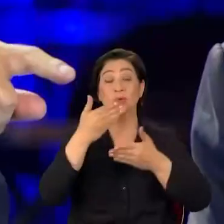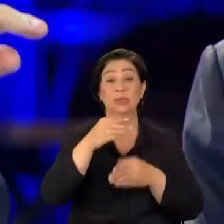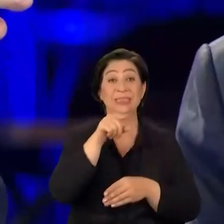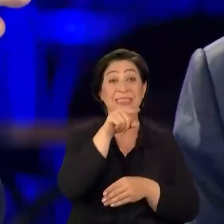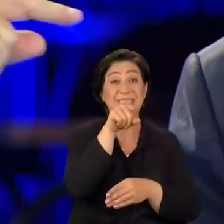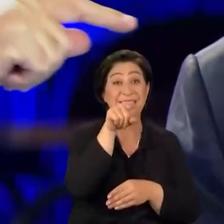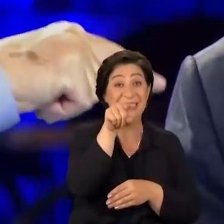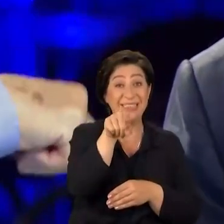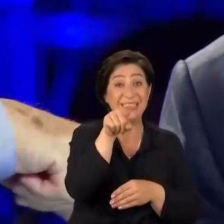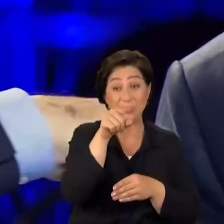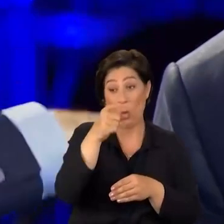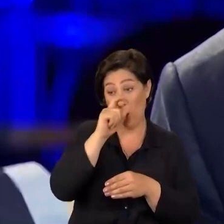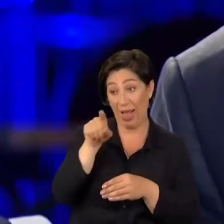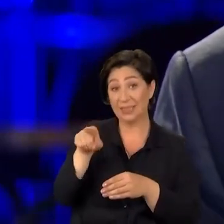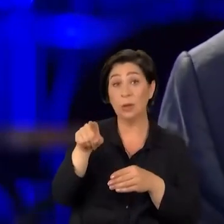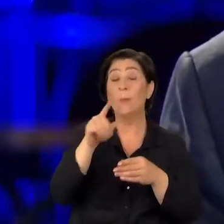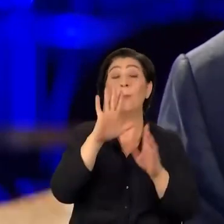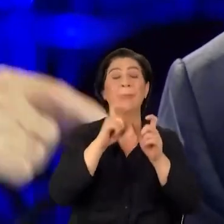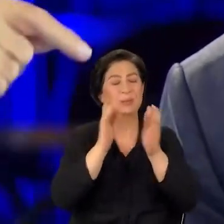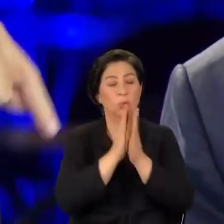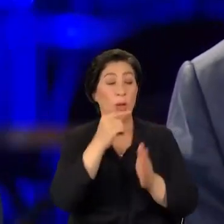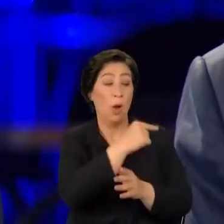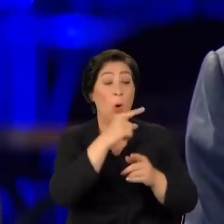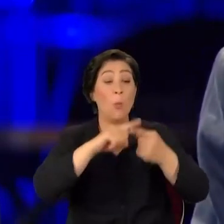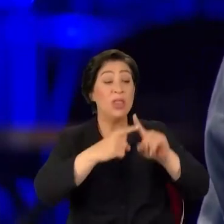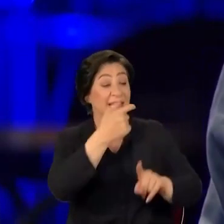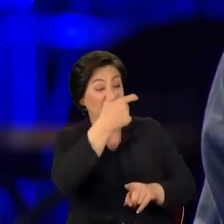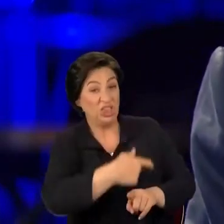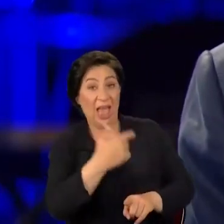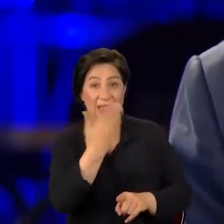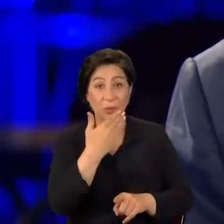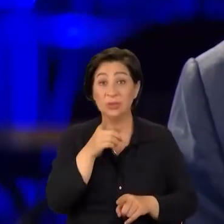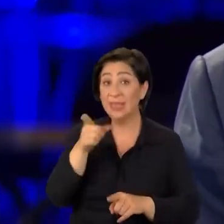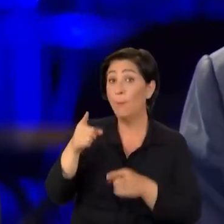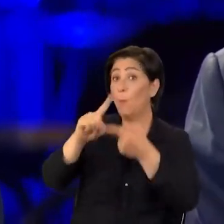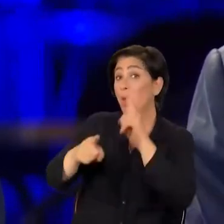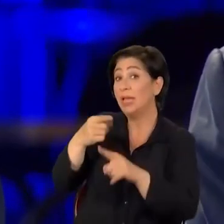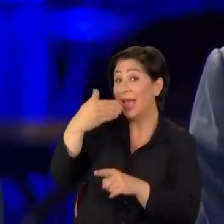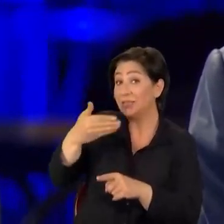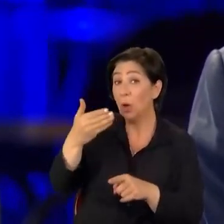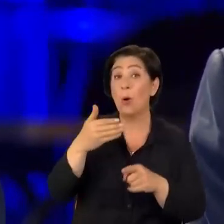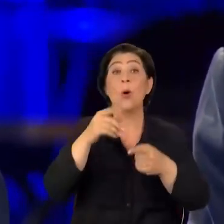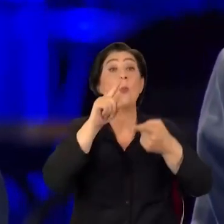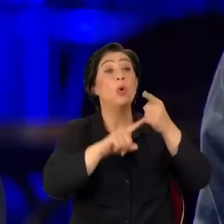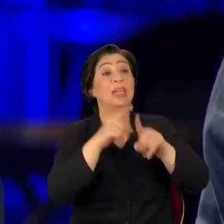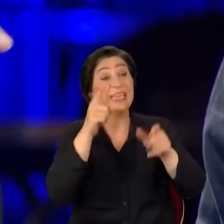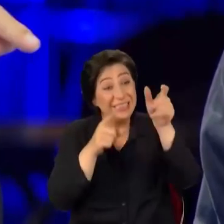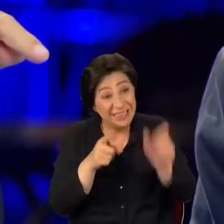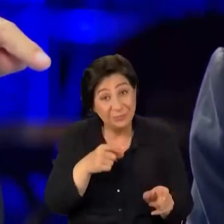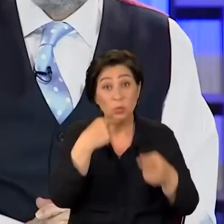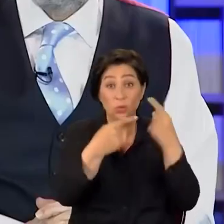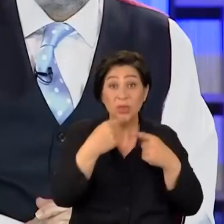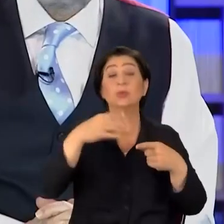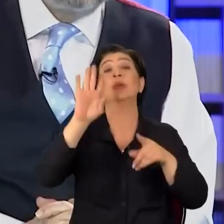Sen politikacıyı anlatıyor, özür dilerim. Hı. Sen politikayı anlattın. Şimdi biz politikayı mı konuşacağız, politikacıyı mı?